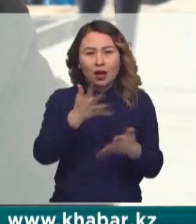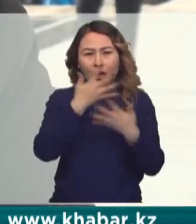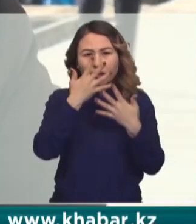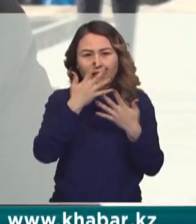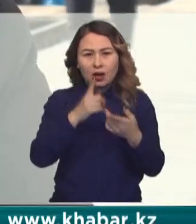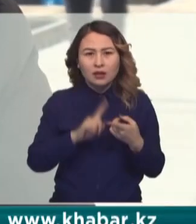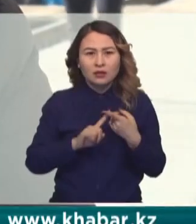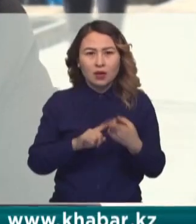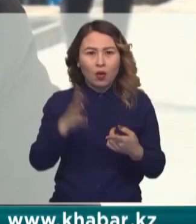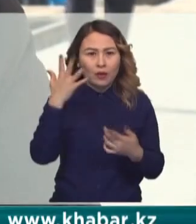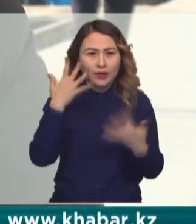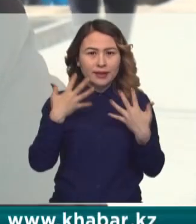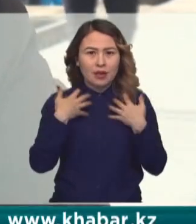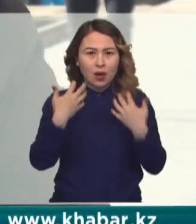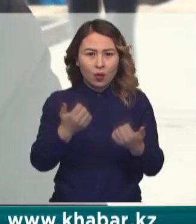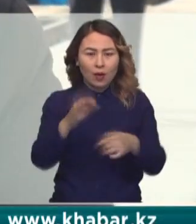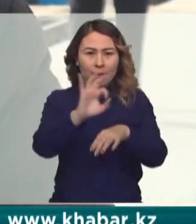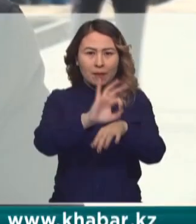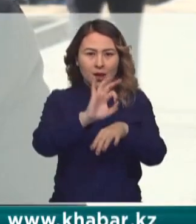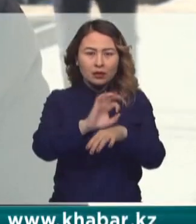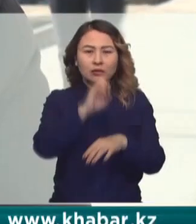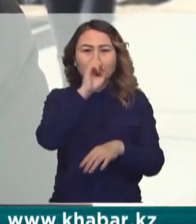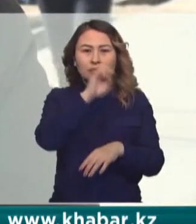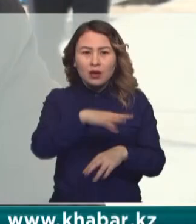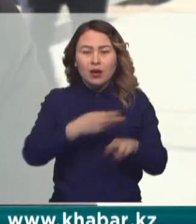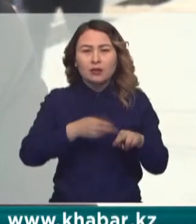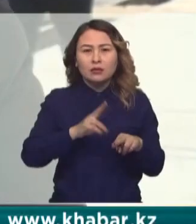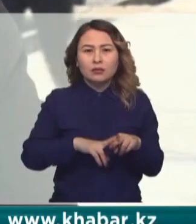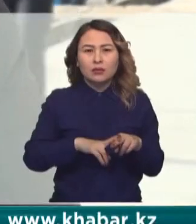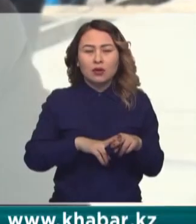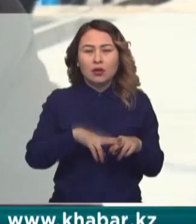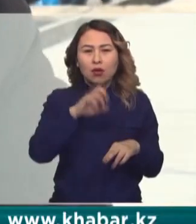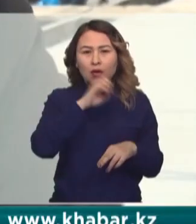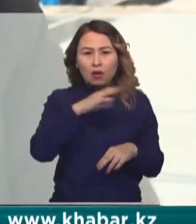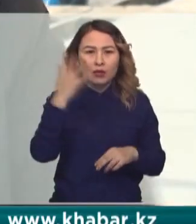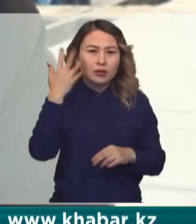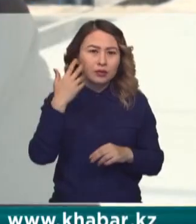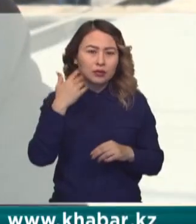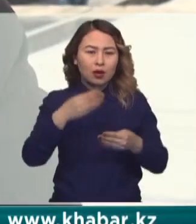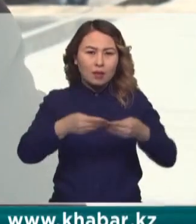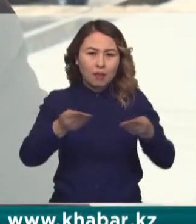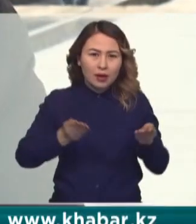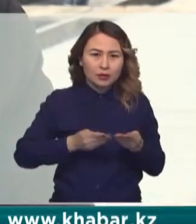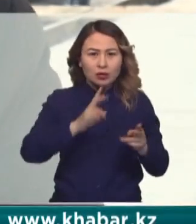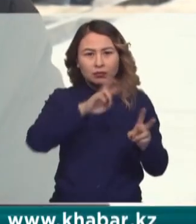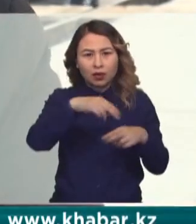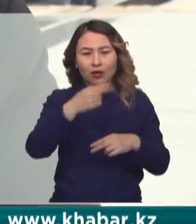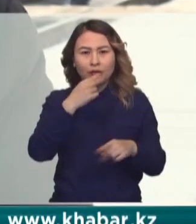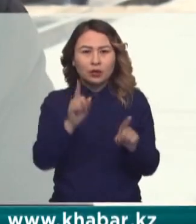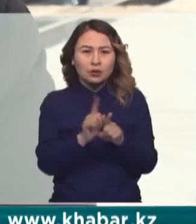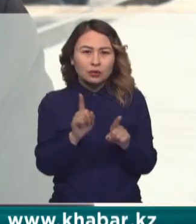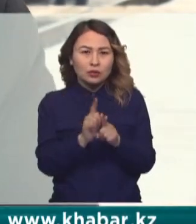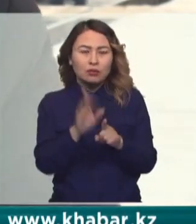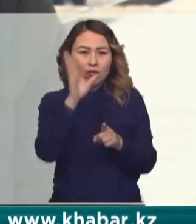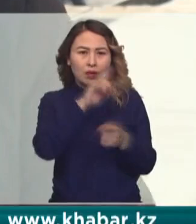Яғни сау адам науқас адамнан түшкірген кезде, жөтелген кезде және де ыдысын қолданған кезде бұл ауруды